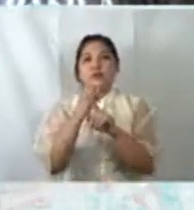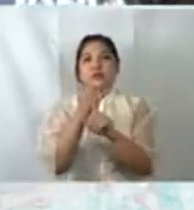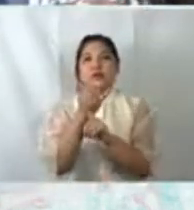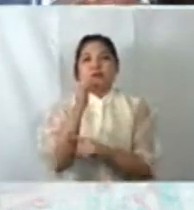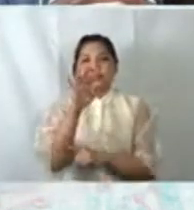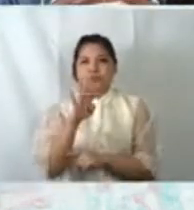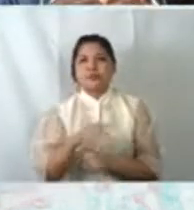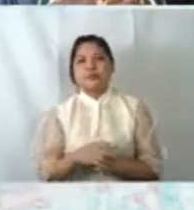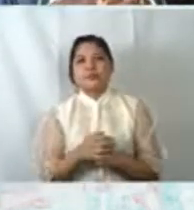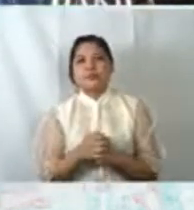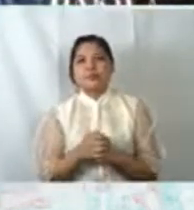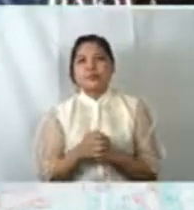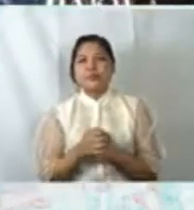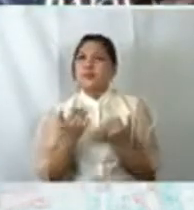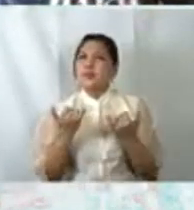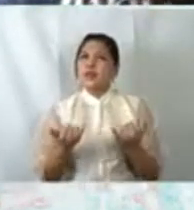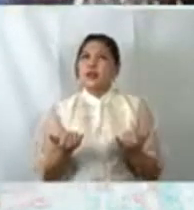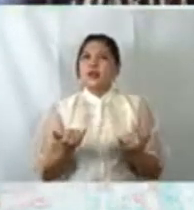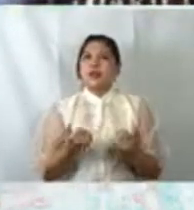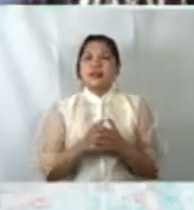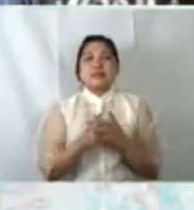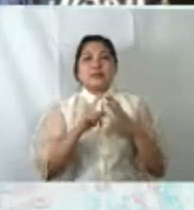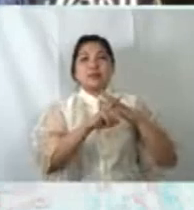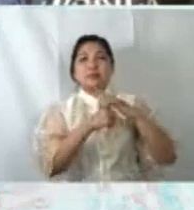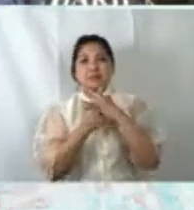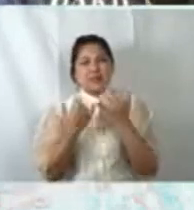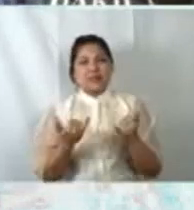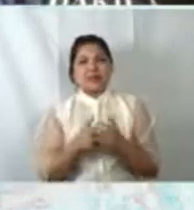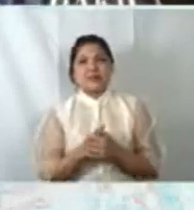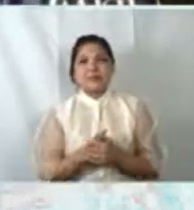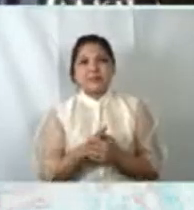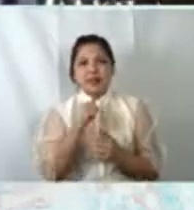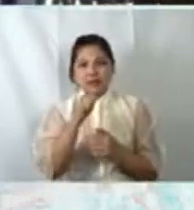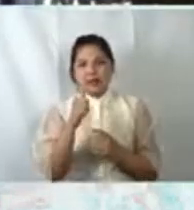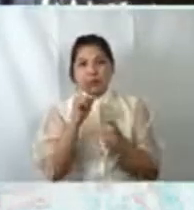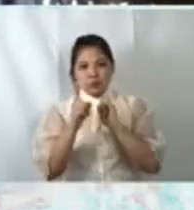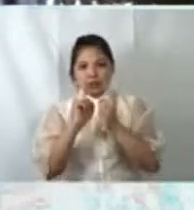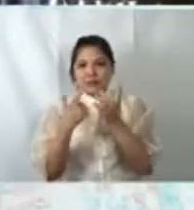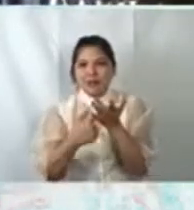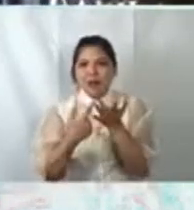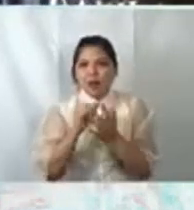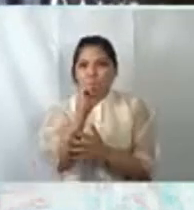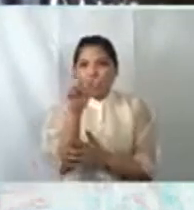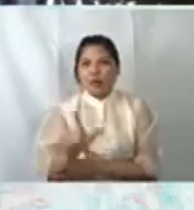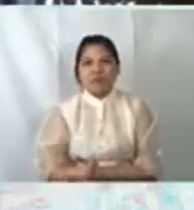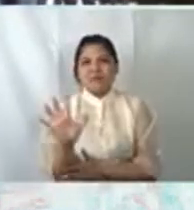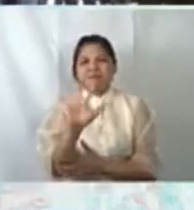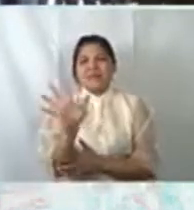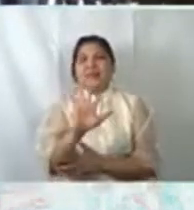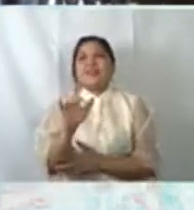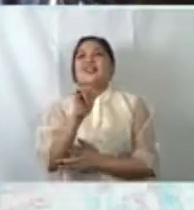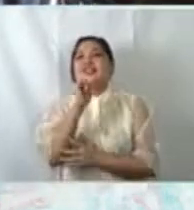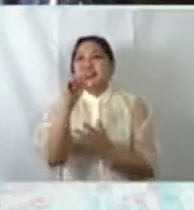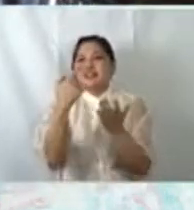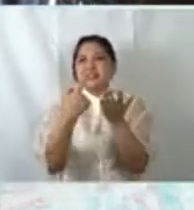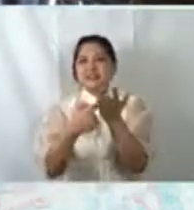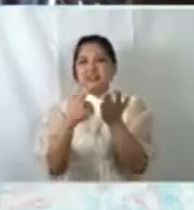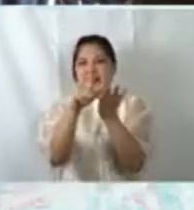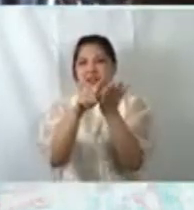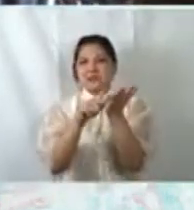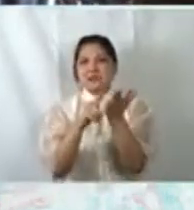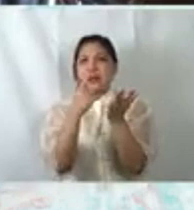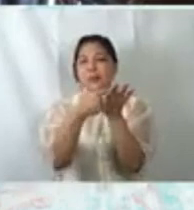July 4, 1946. Now, simulan natin. So, hindi natin papasadaan lahat yan sapagkat hindi ho yan ang ating paksa. Pero puntahan